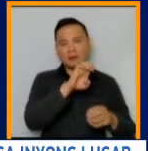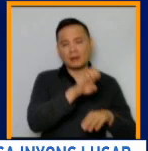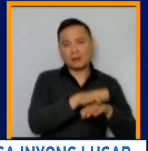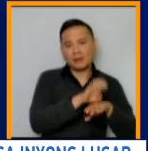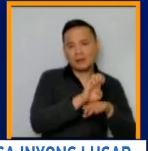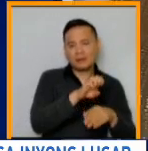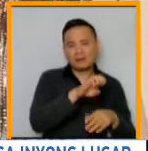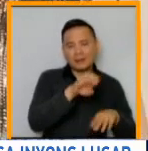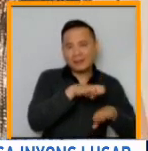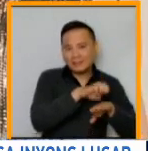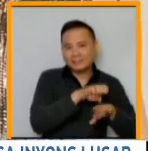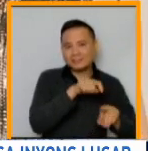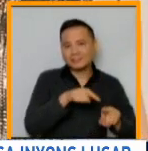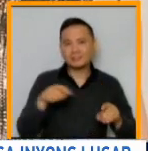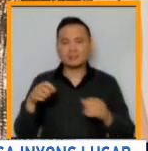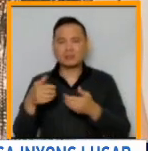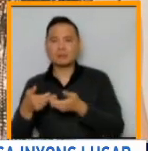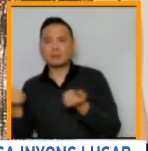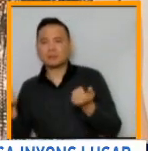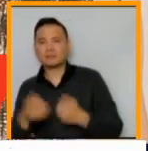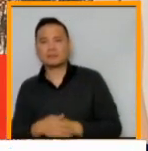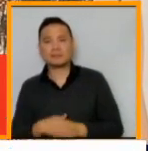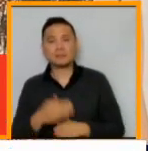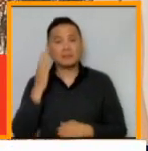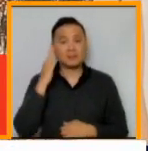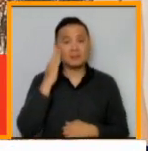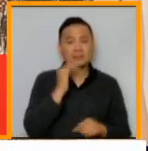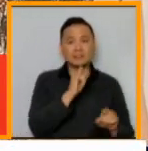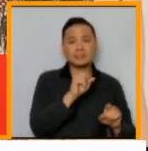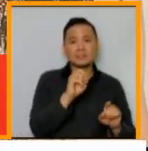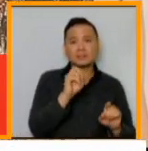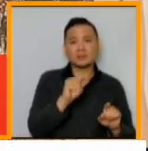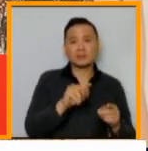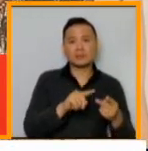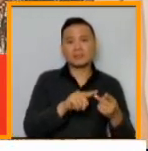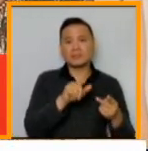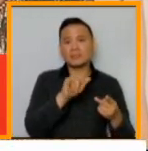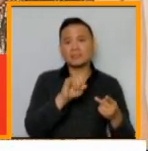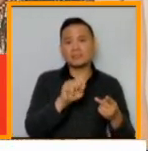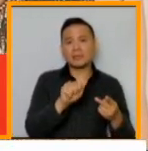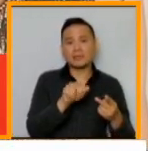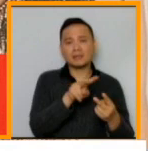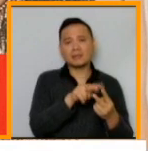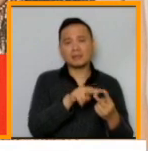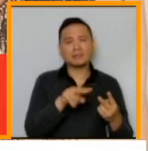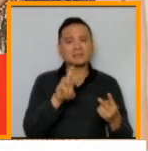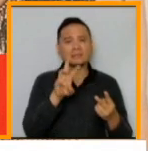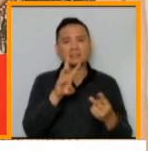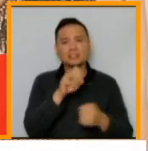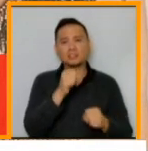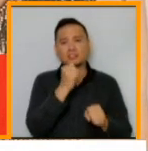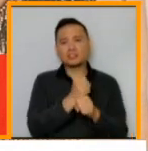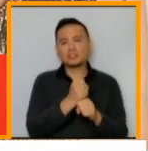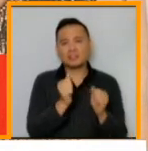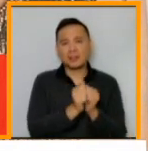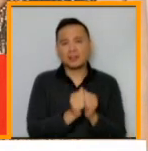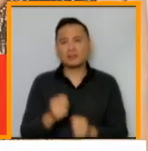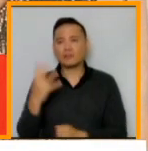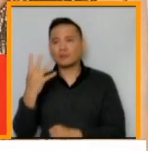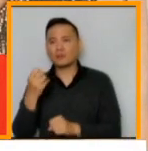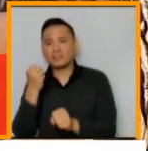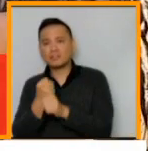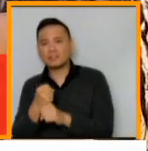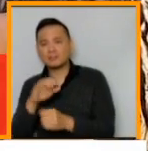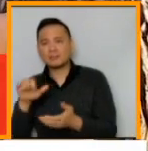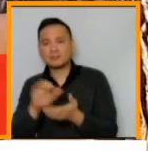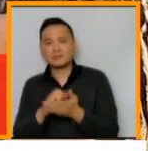Lisa Bonet, break na after 16 years of being together and 4 years of marriage. Anila ay kabilang ang kanilang